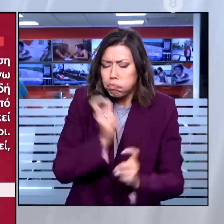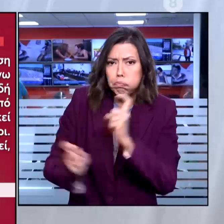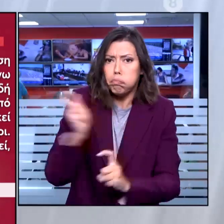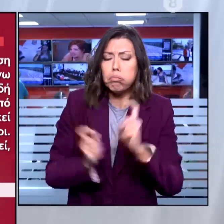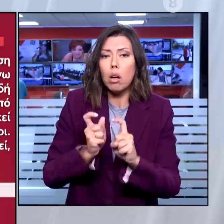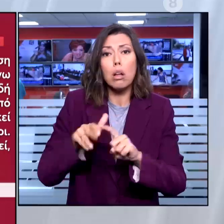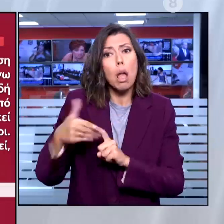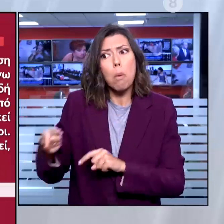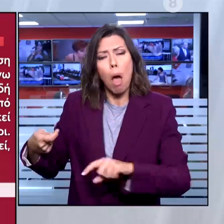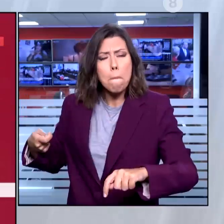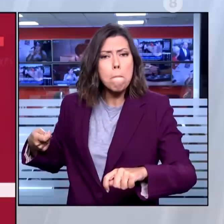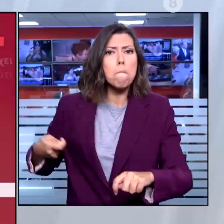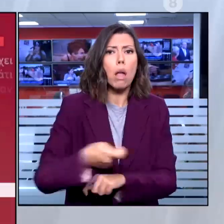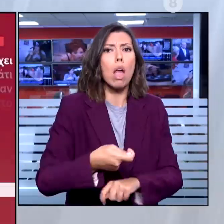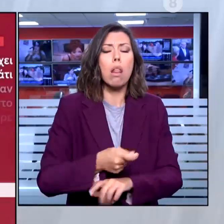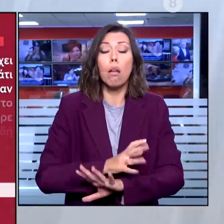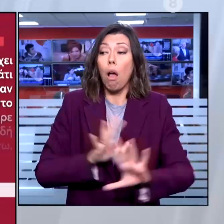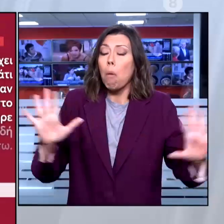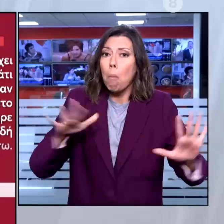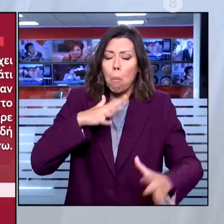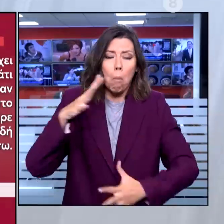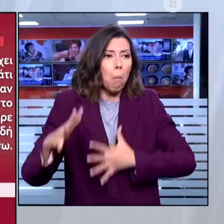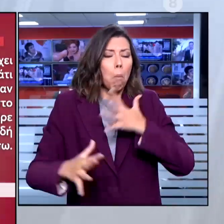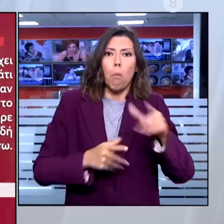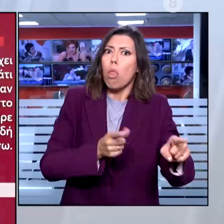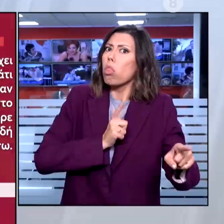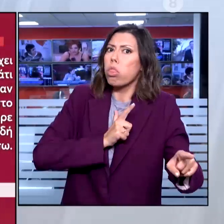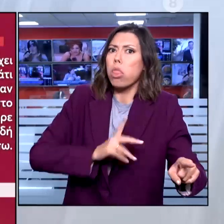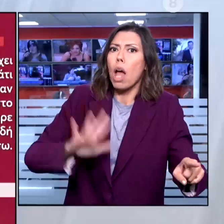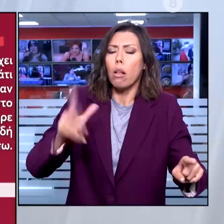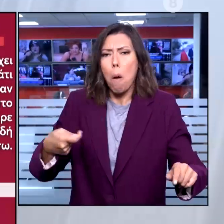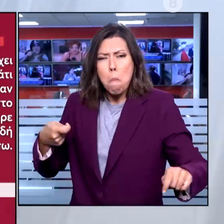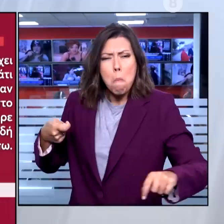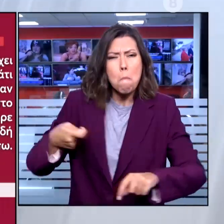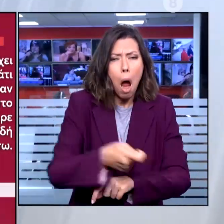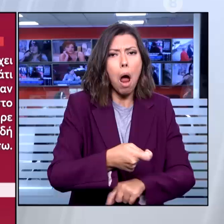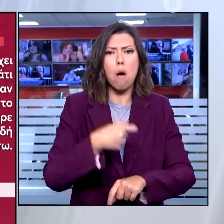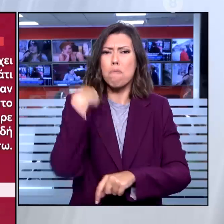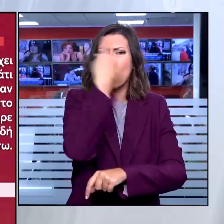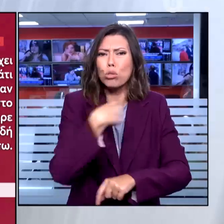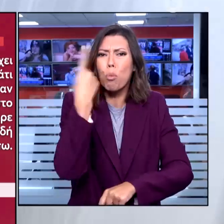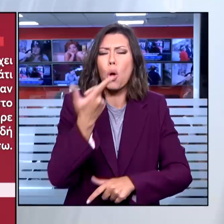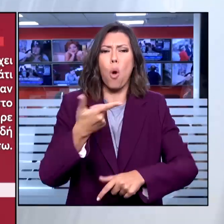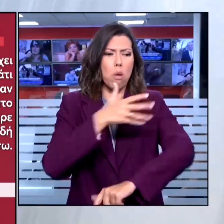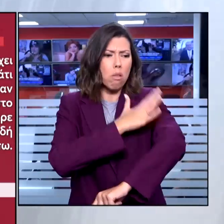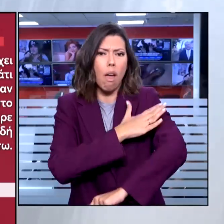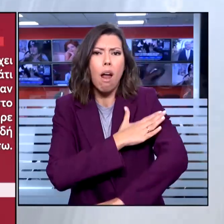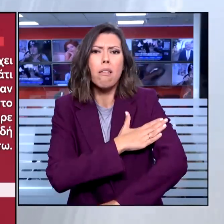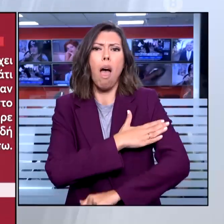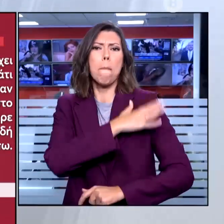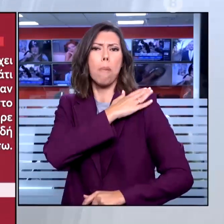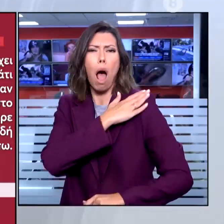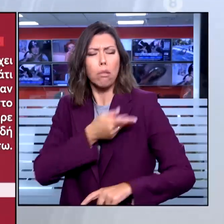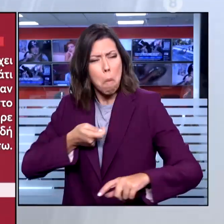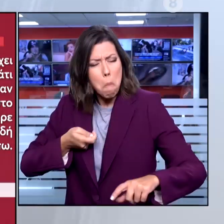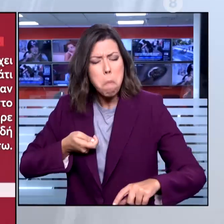έβγαλε μαχαίρι. Και πανικοβληθεί όπως και να έχει, γιατί δεν το περίμενε κάτι τέτοιο. Και μαχαιρώσαν στο χείλι, έχει και στο χέρι, ξόχαλτσα